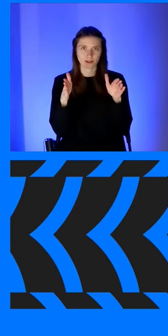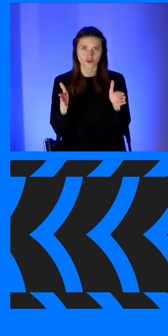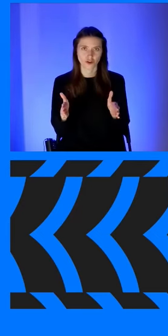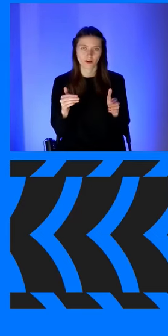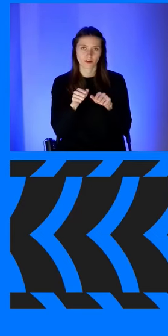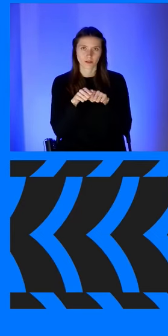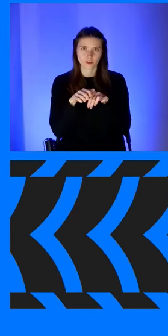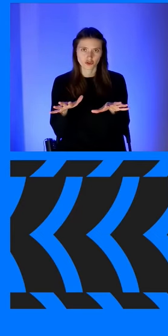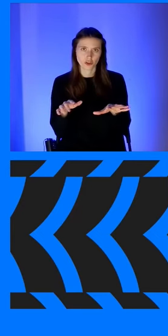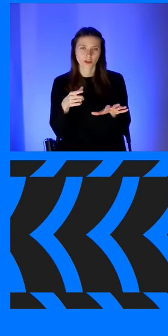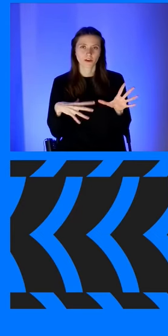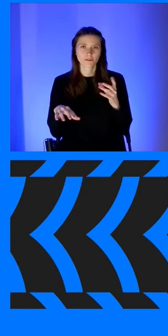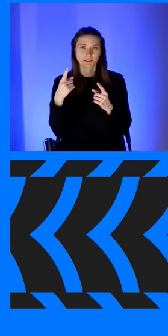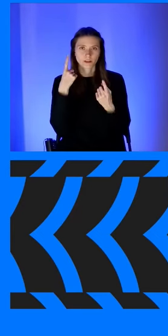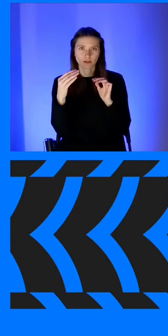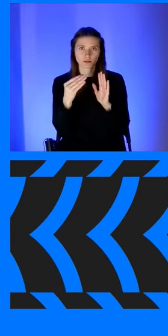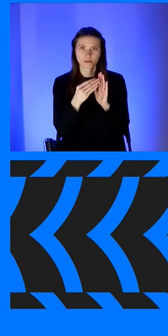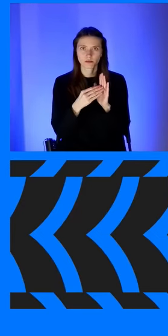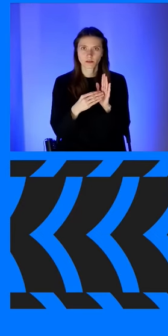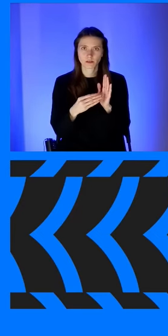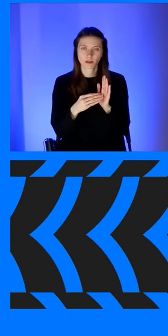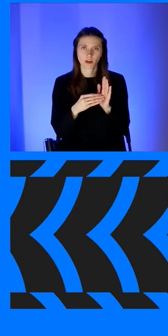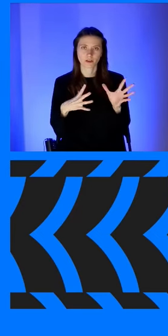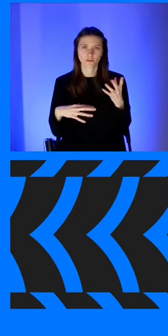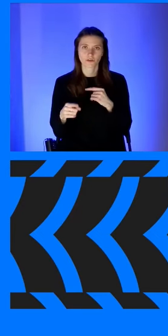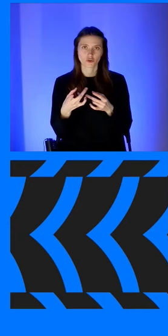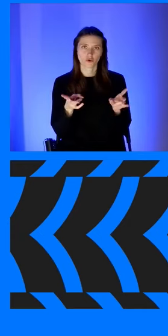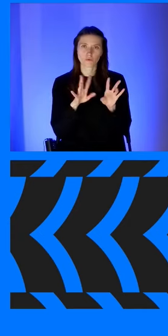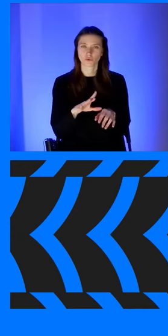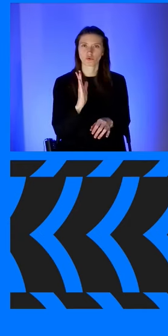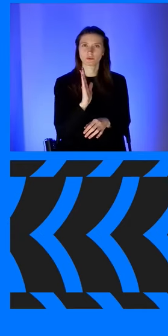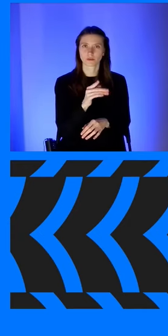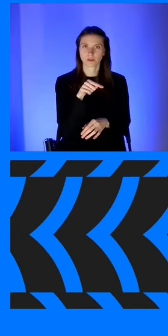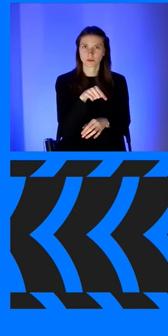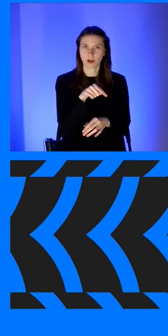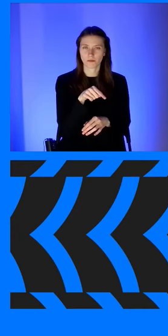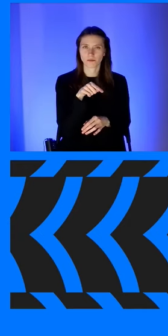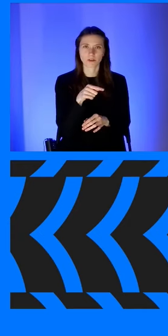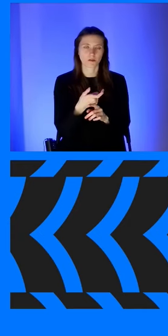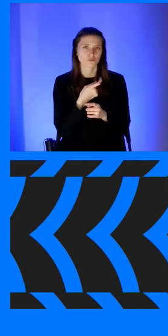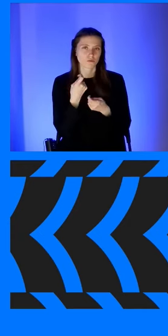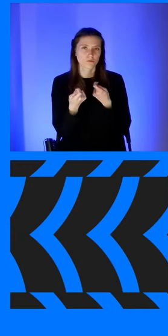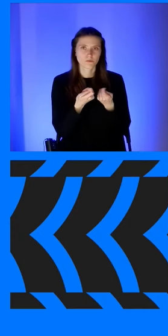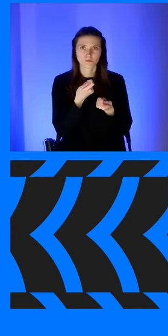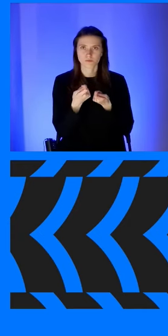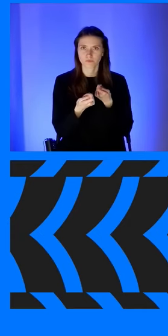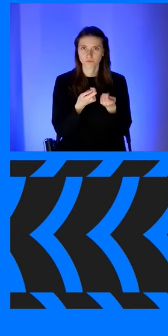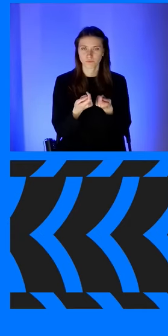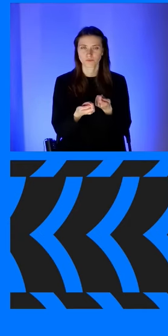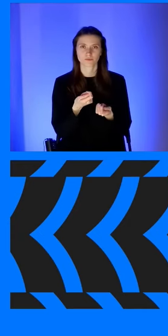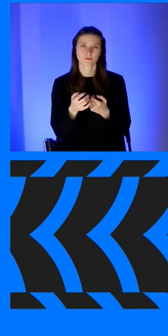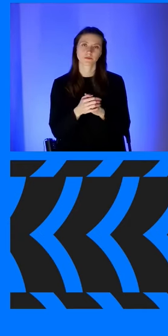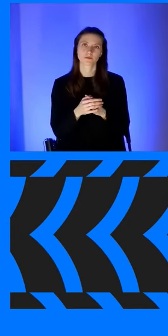развязаны, все, что он сможет там украсть или посмотреть, это данные в одной ячейке, которая довольно мало относительно вообще всего объема. То есть тоже здесь